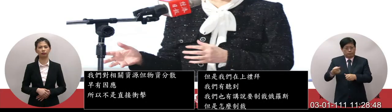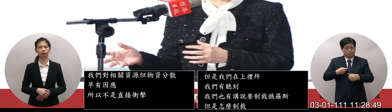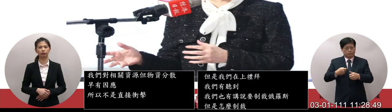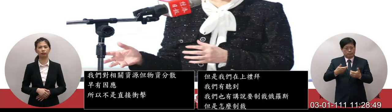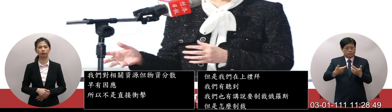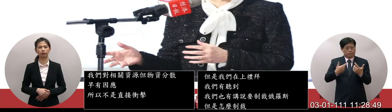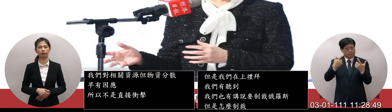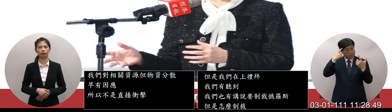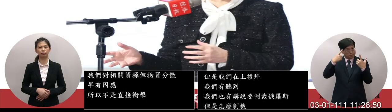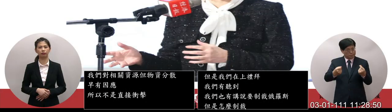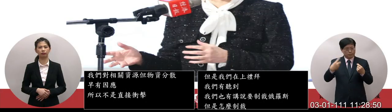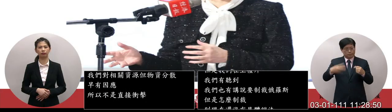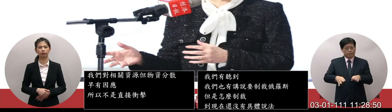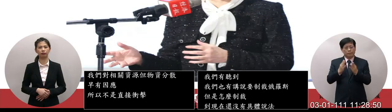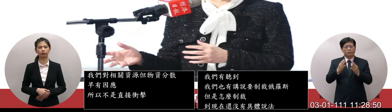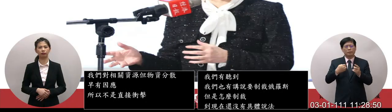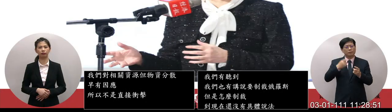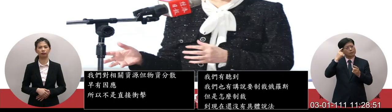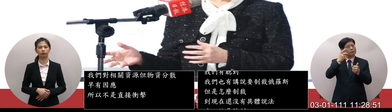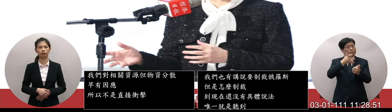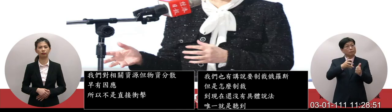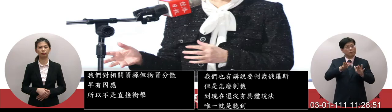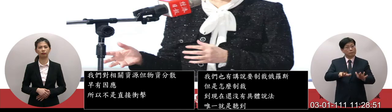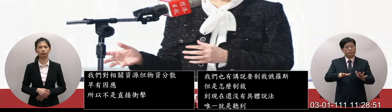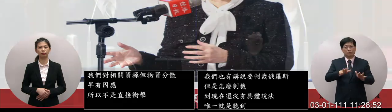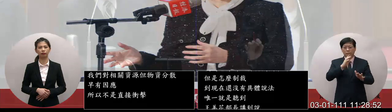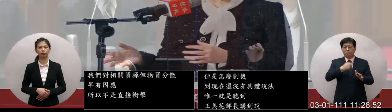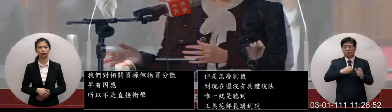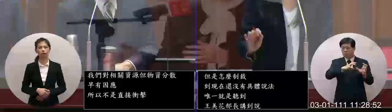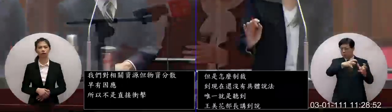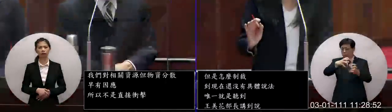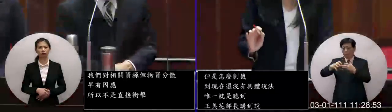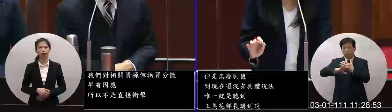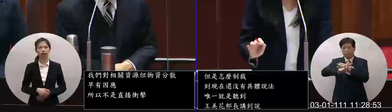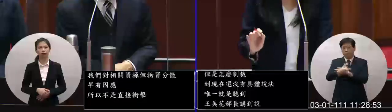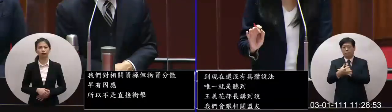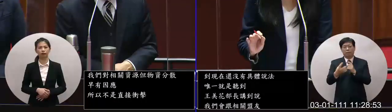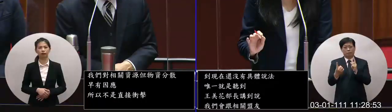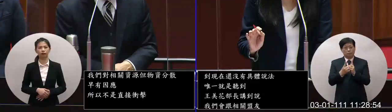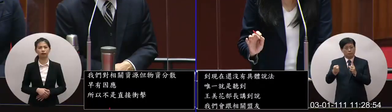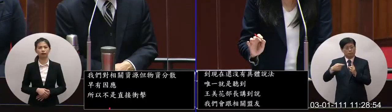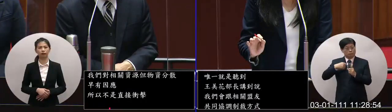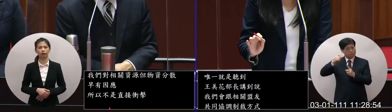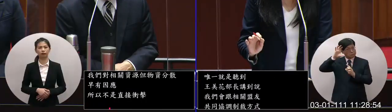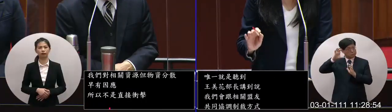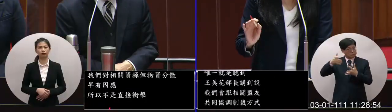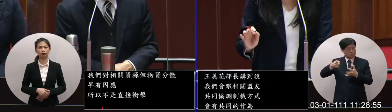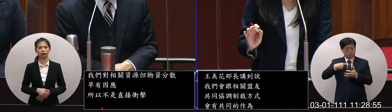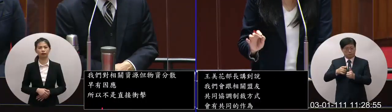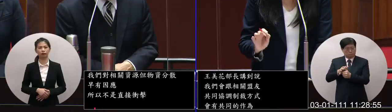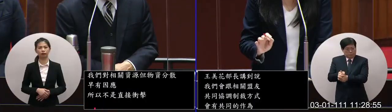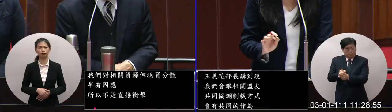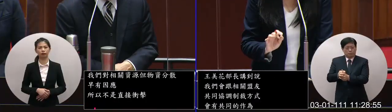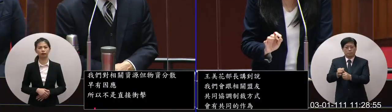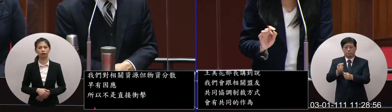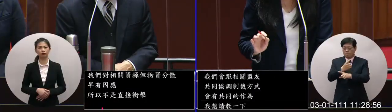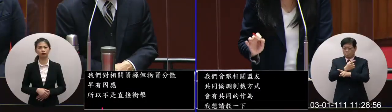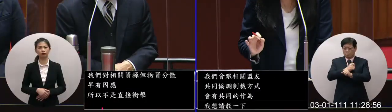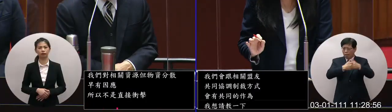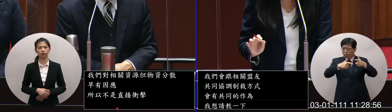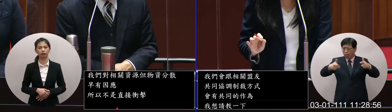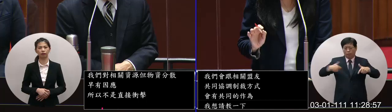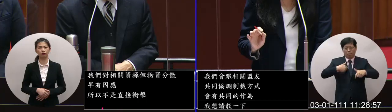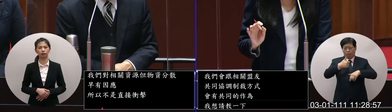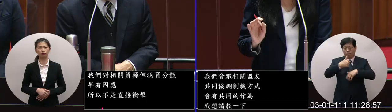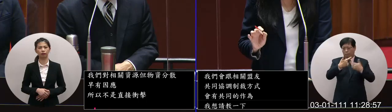为。我想请教一下，我们现在其实因为世界各国对于俄罗斯的制裁呢，纷纷都有不同的